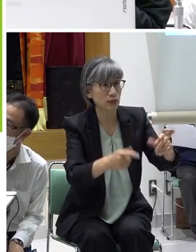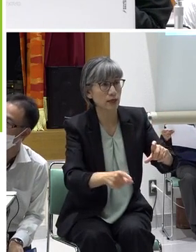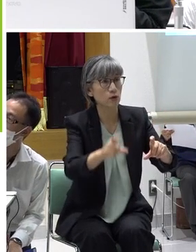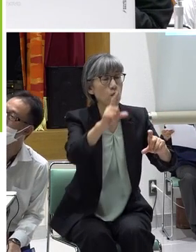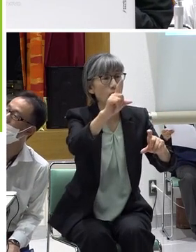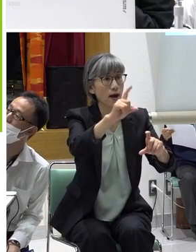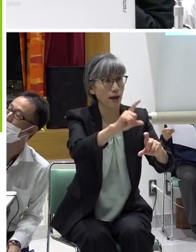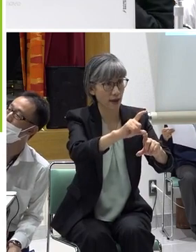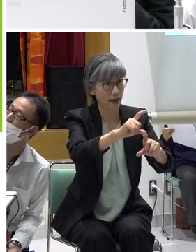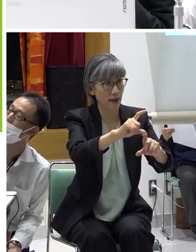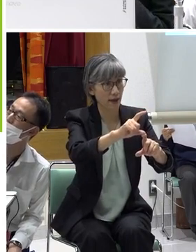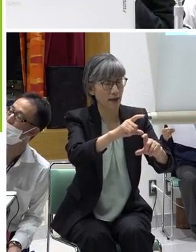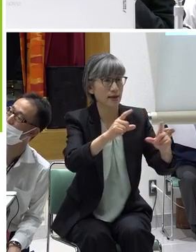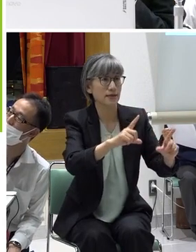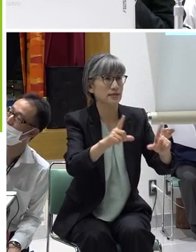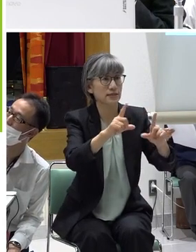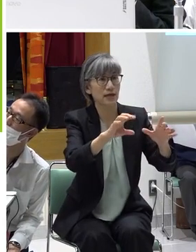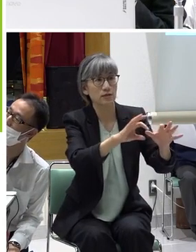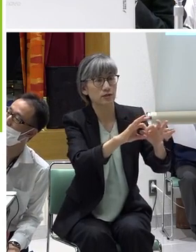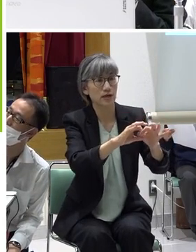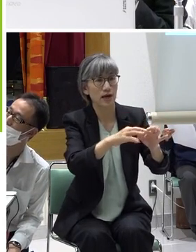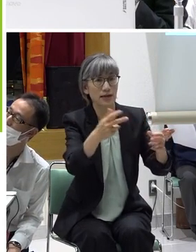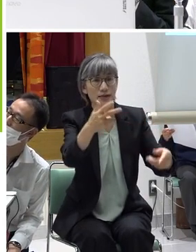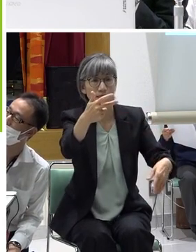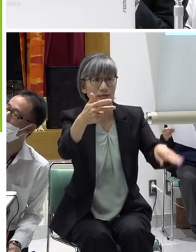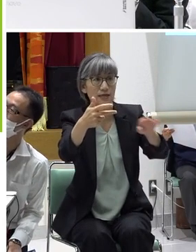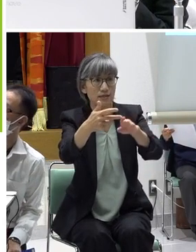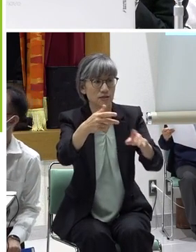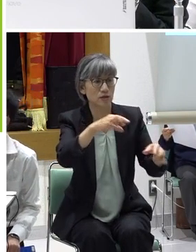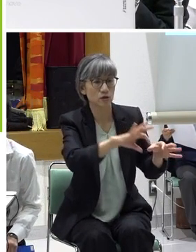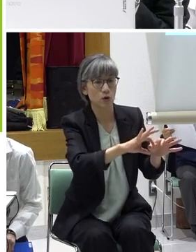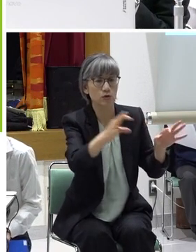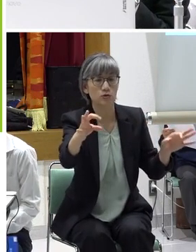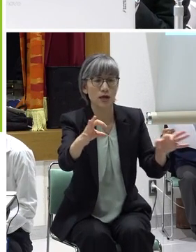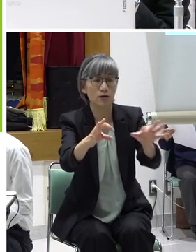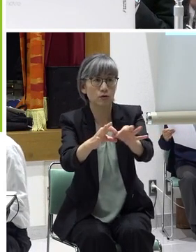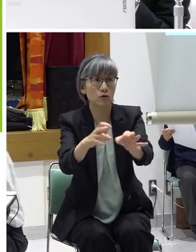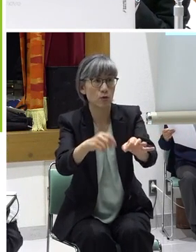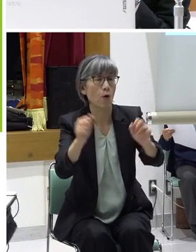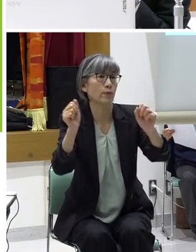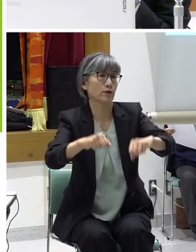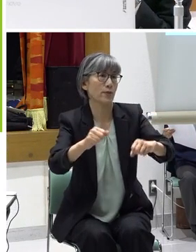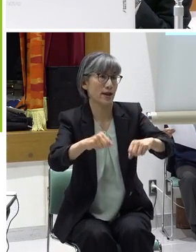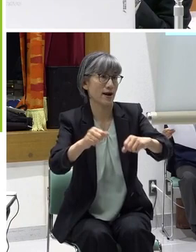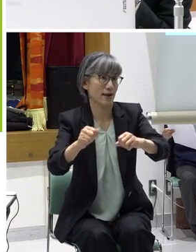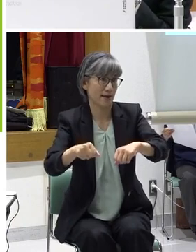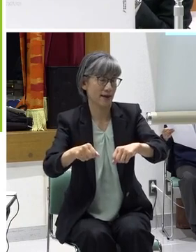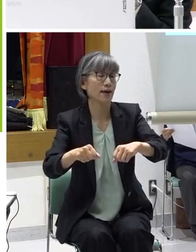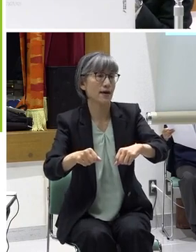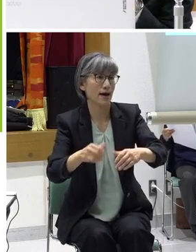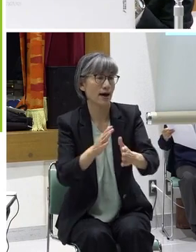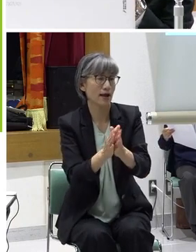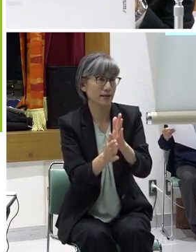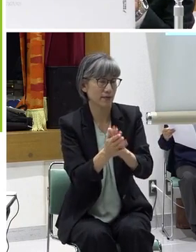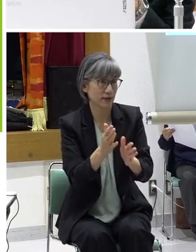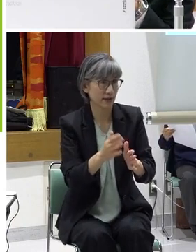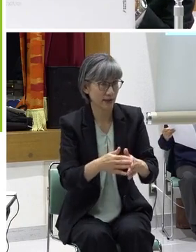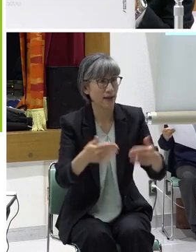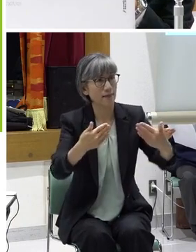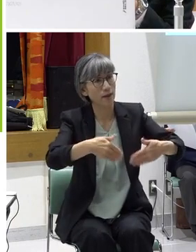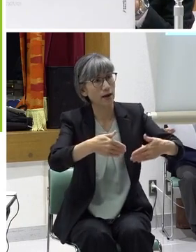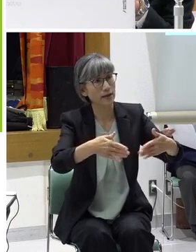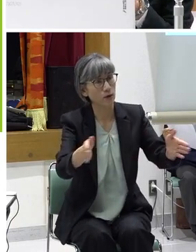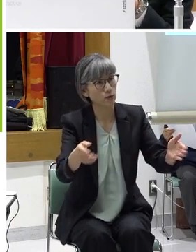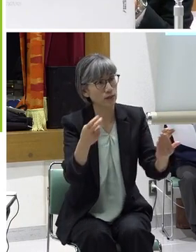して、生活関連施設間を結ぶものも認められ、この改められましたバリアフリー法に対応